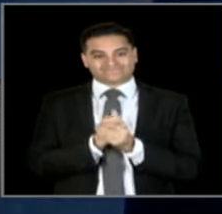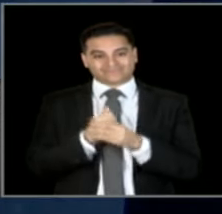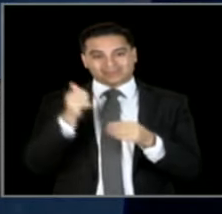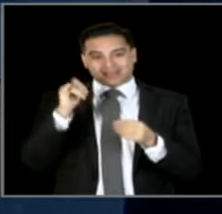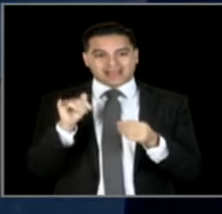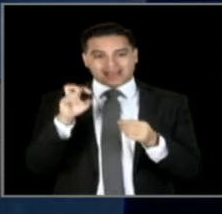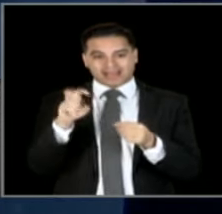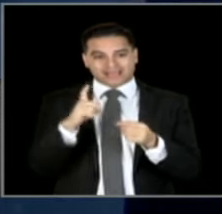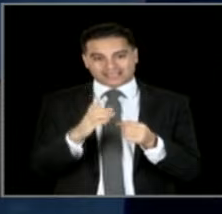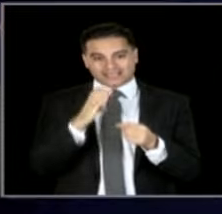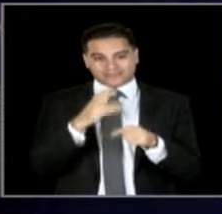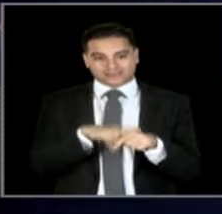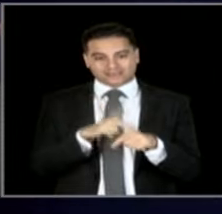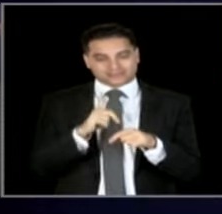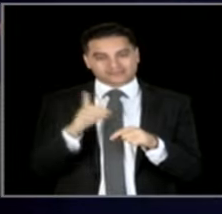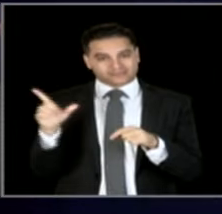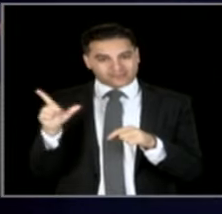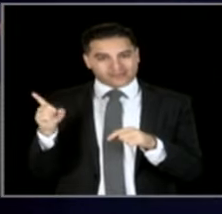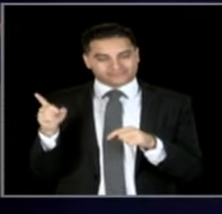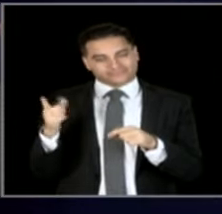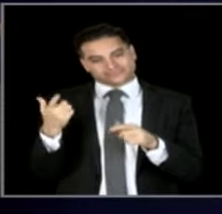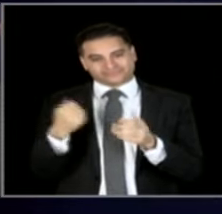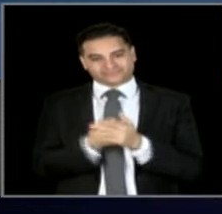652. آية عندك إجابة تانية؟ صح.